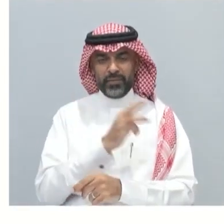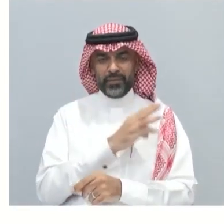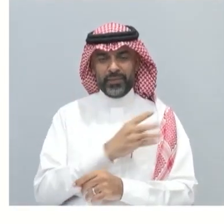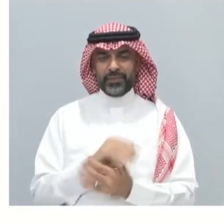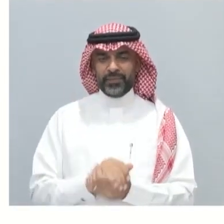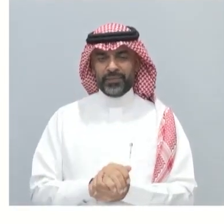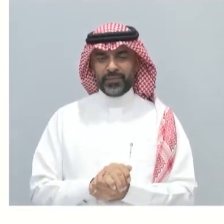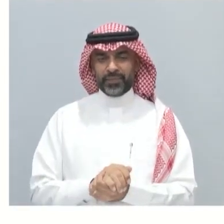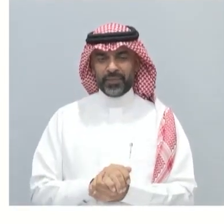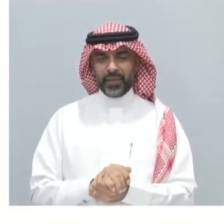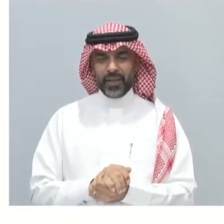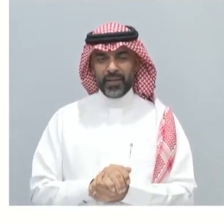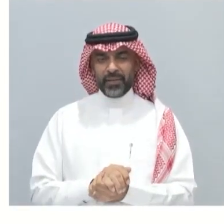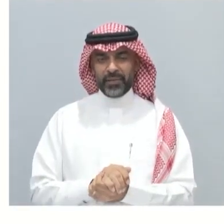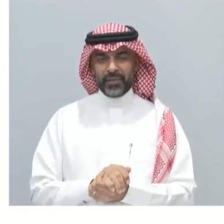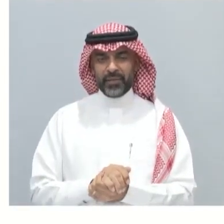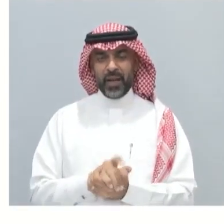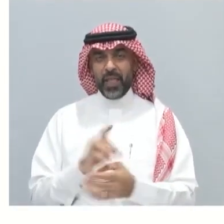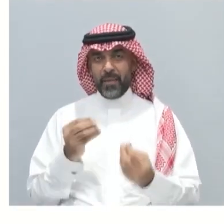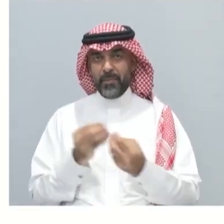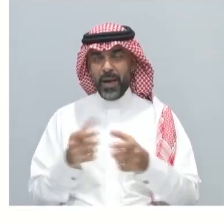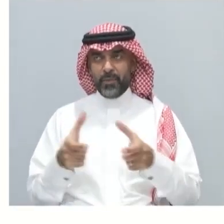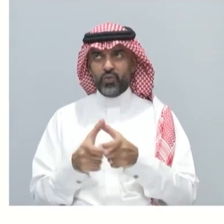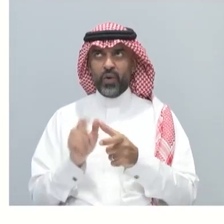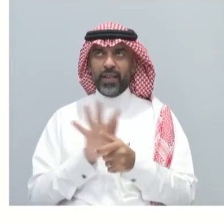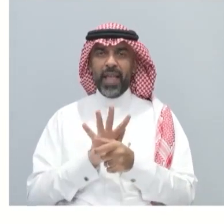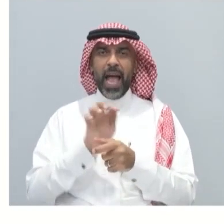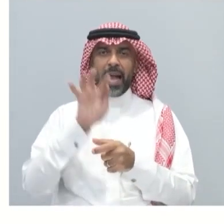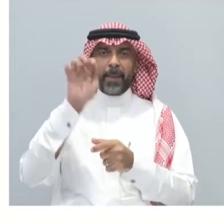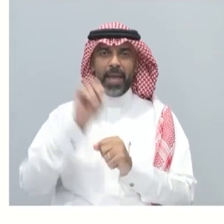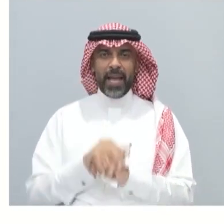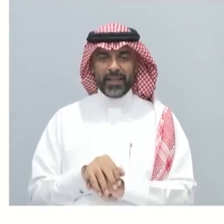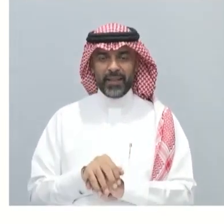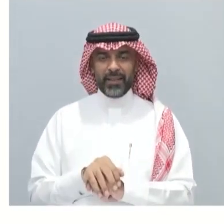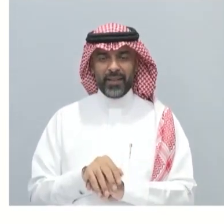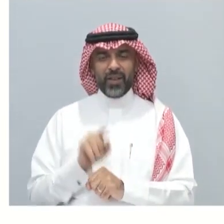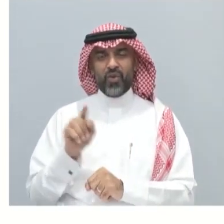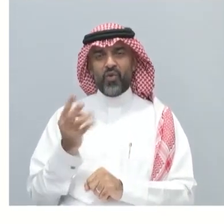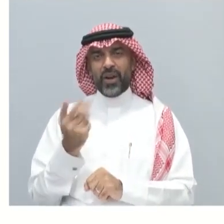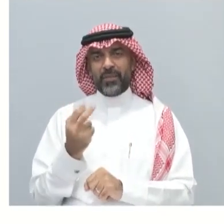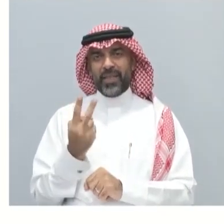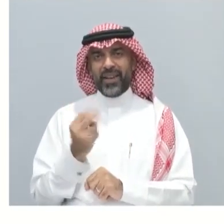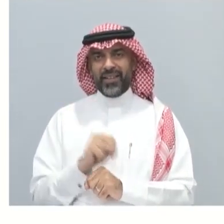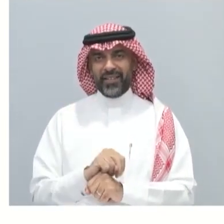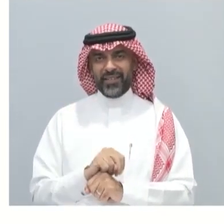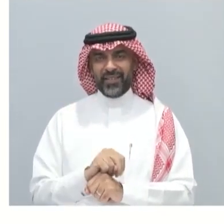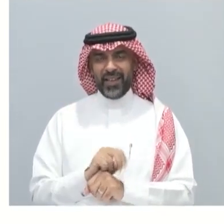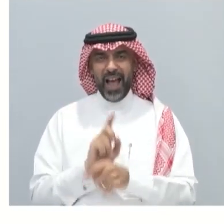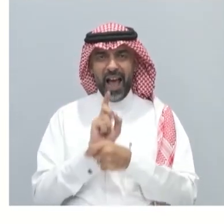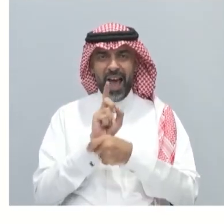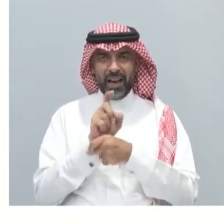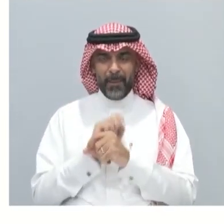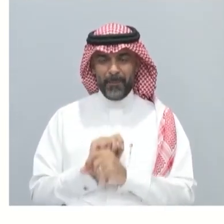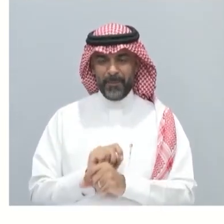العقرب ام سرطان البحر ام الربيان اذا الاجابه الصحيحه هي العقرب